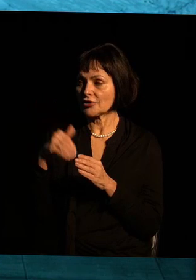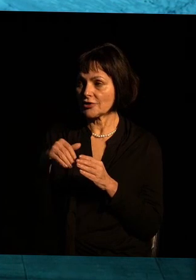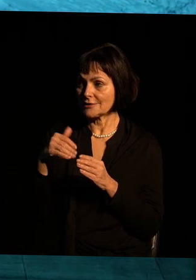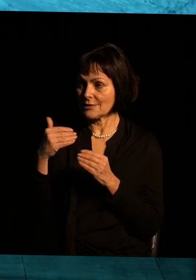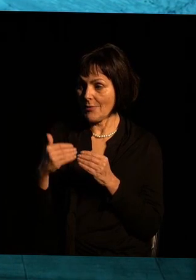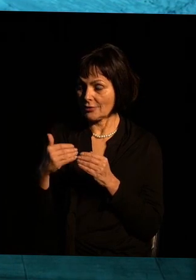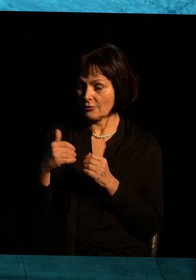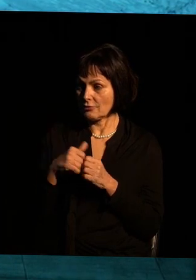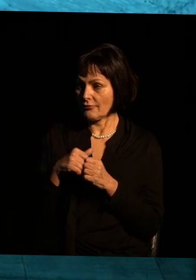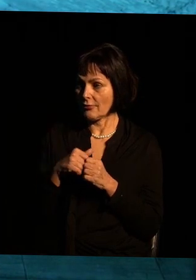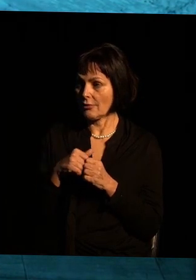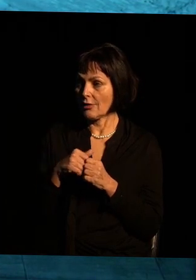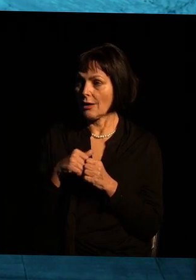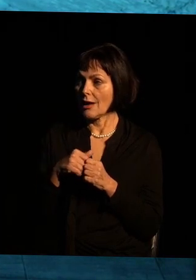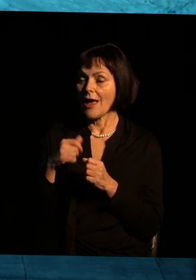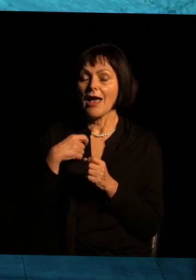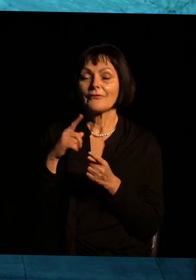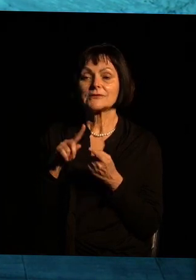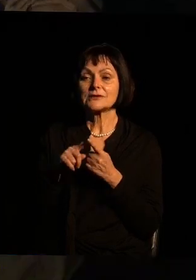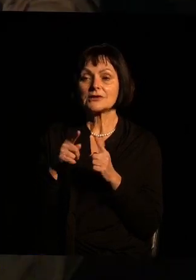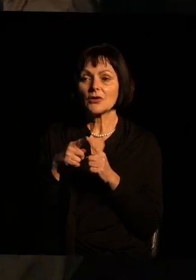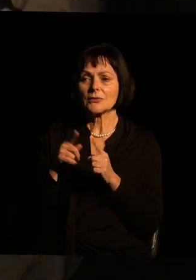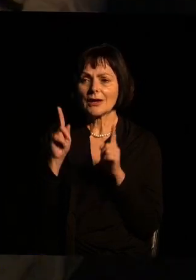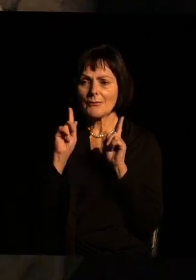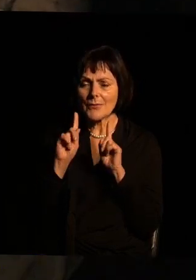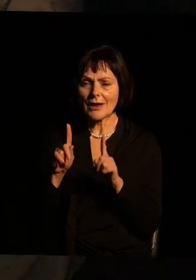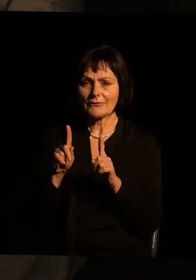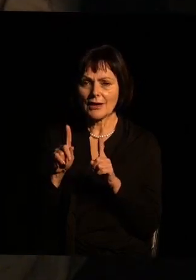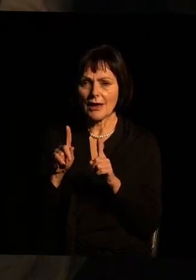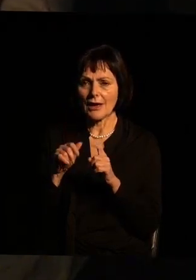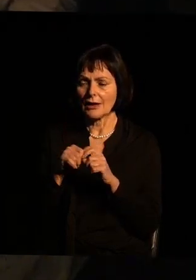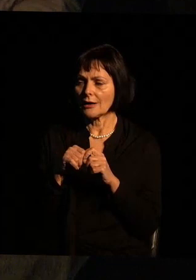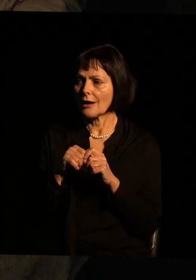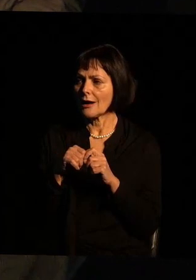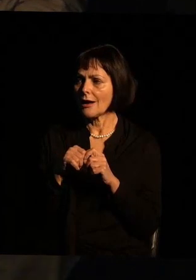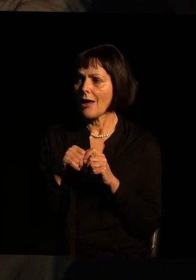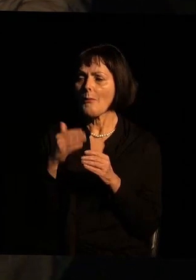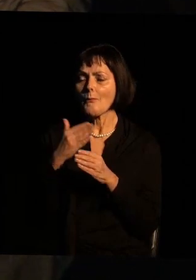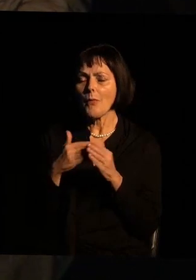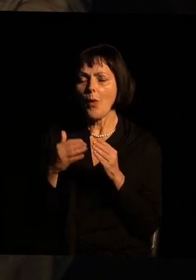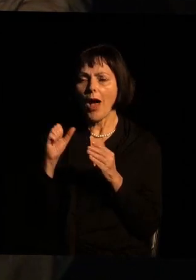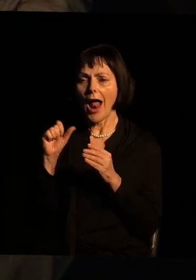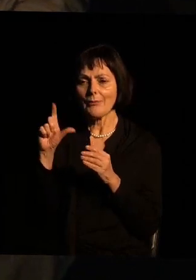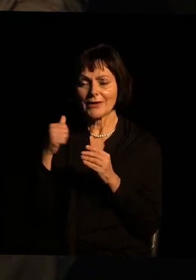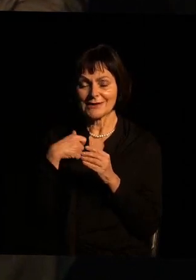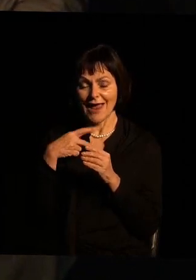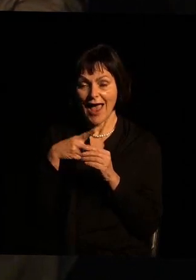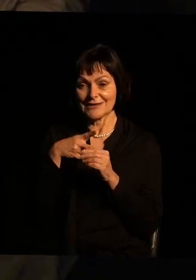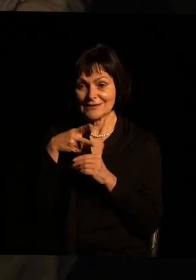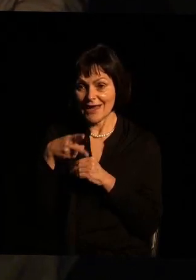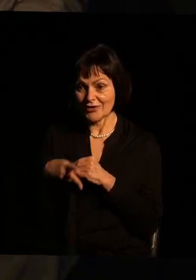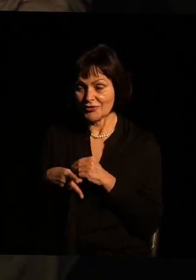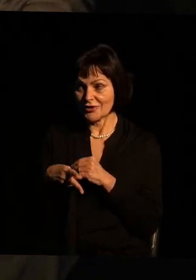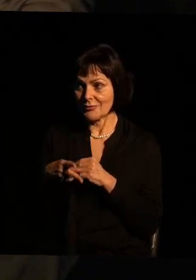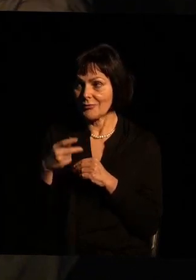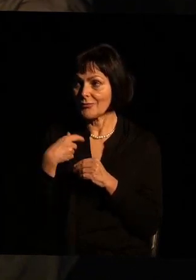4000 metrów baza. W takim stylu rzeczywiście, no, można powiedzieć, półalpejskim, natomiast na zejściu to też